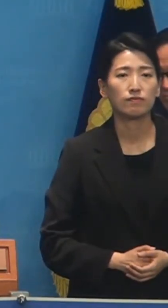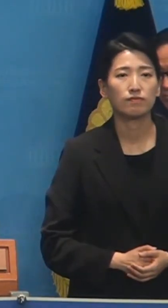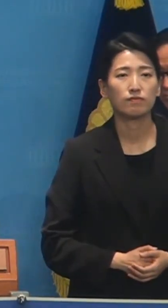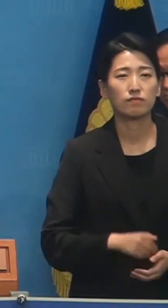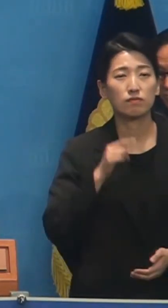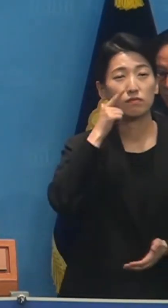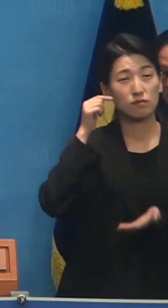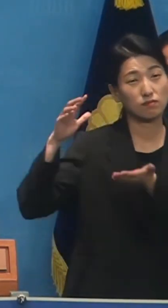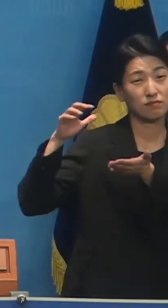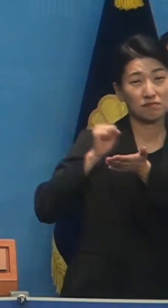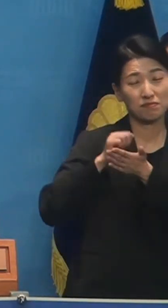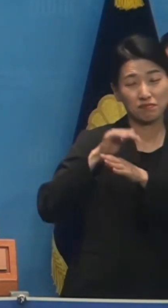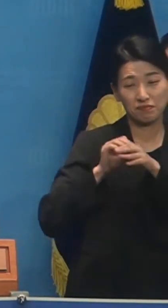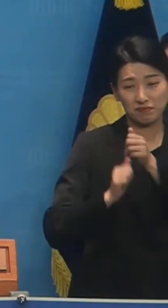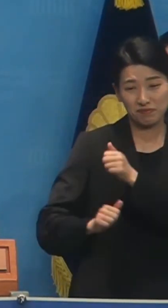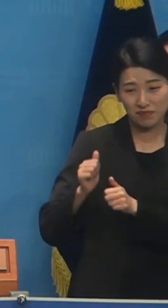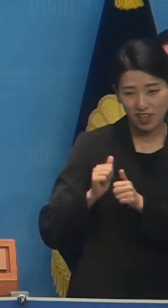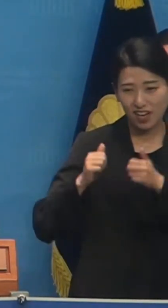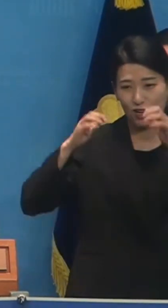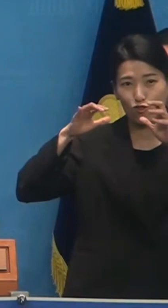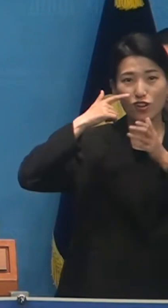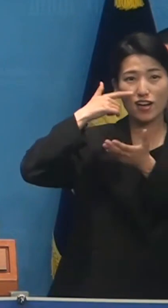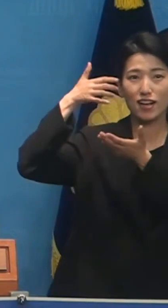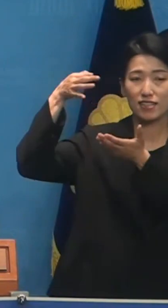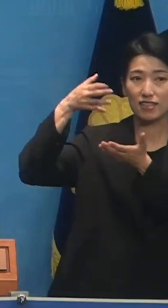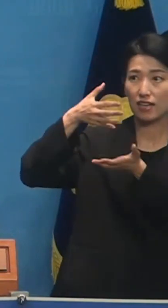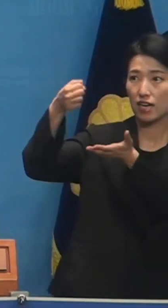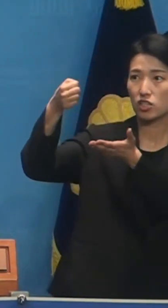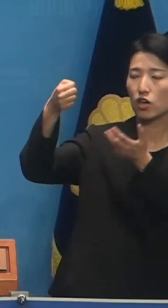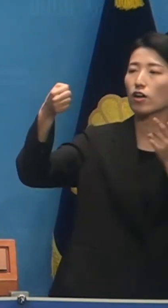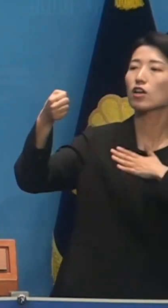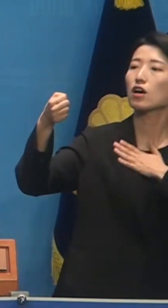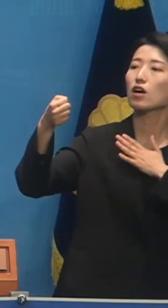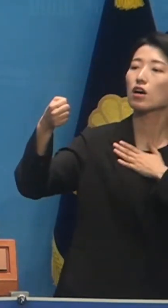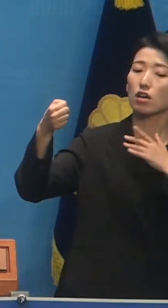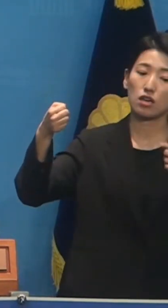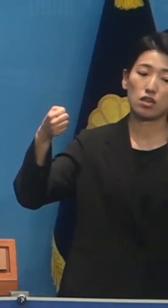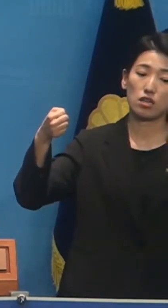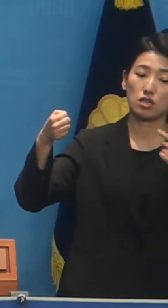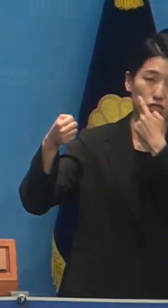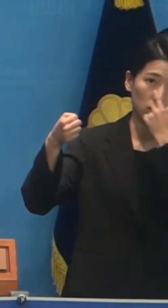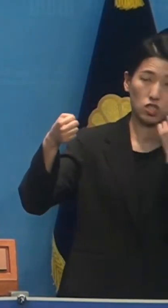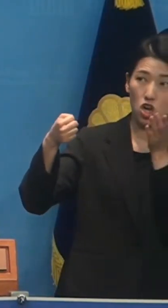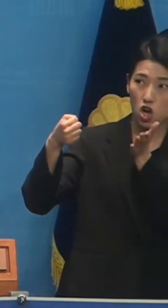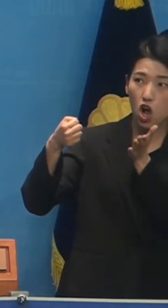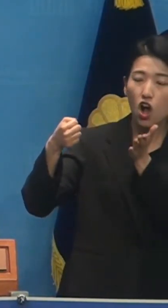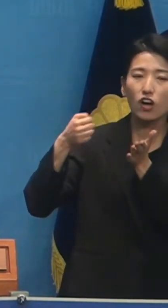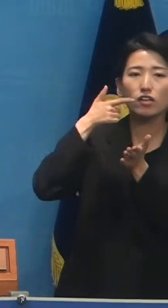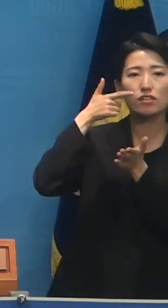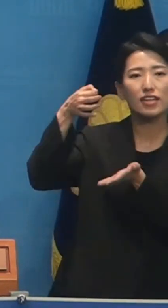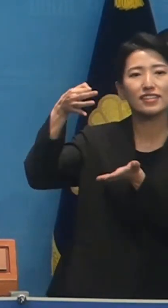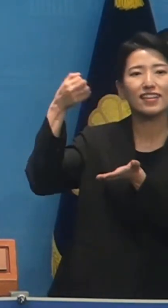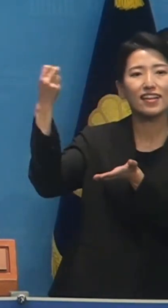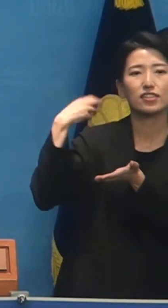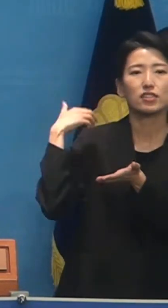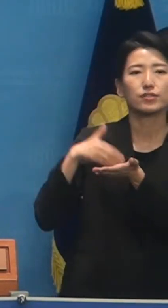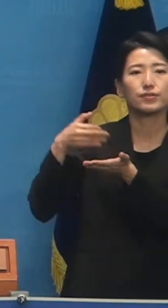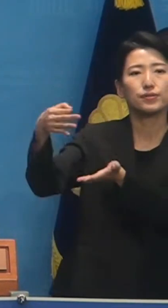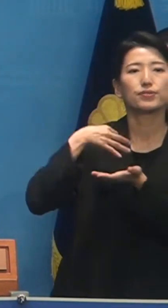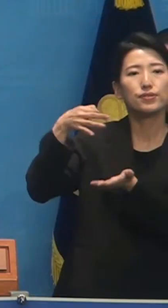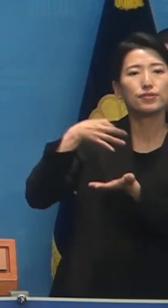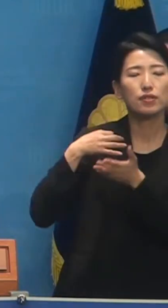친일 후손들은 국가의 귀속된 재산을 되찾아가고 있는데 독립유공자들은 조선 총독부 또는 친일